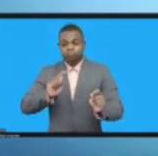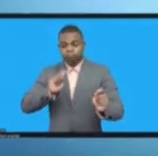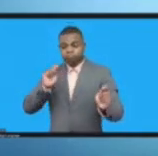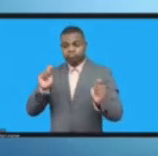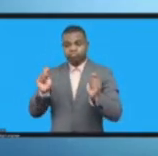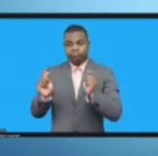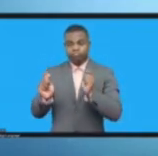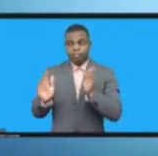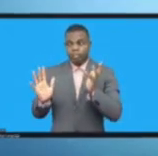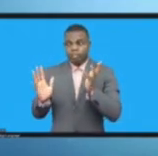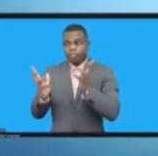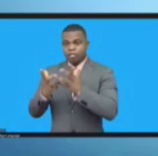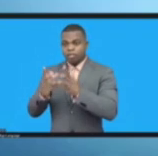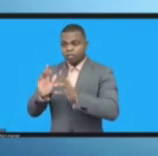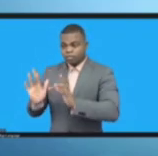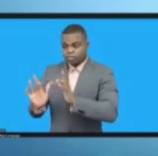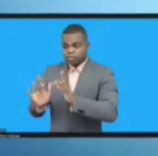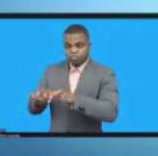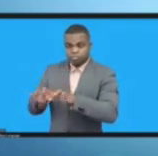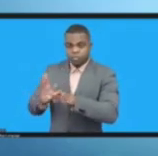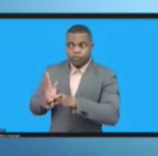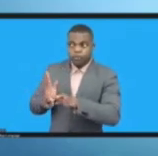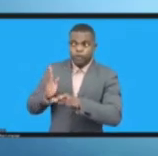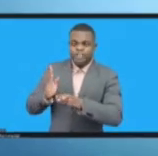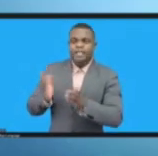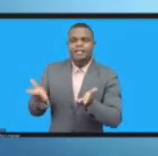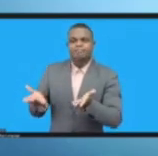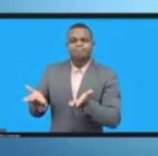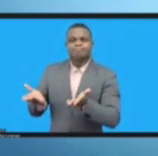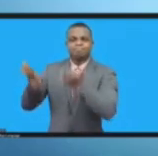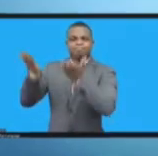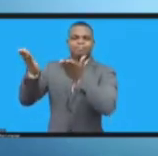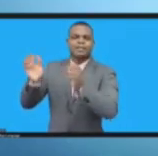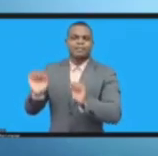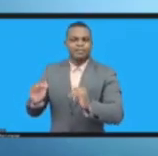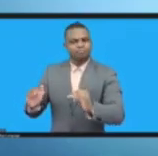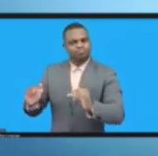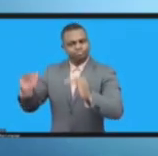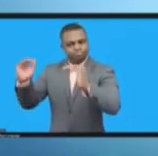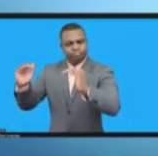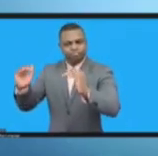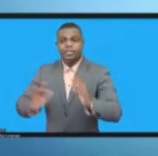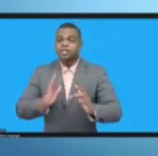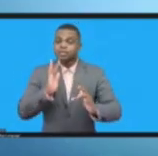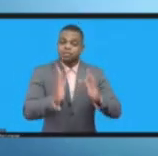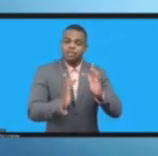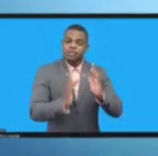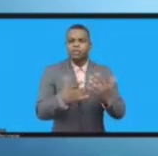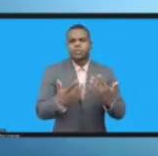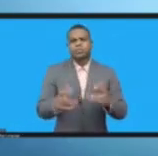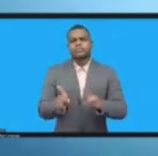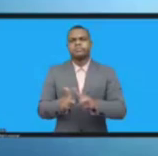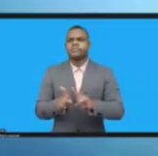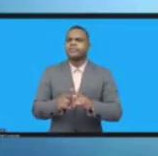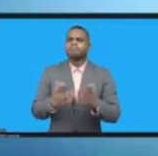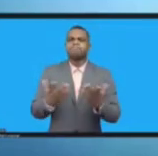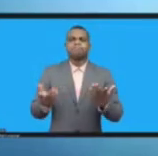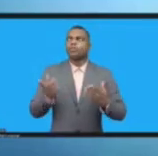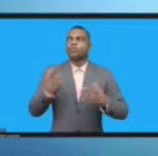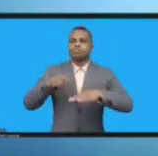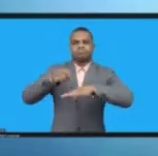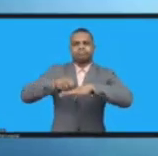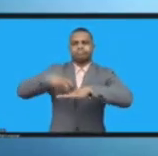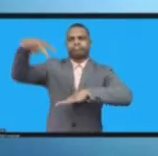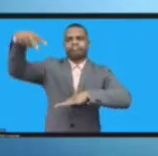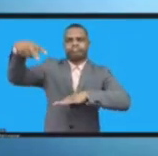ускоренному движению Африки по направлению к цифровому будущему. Интернет отвечает целям